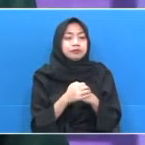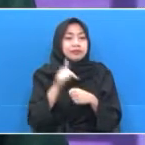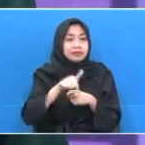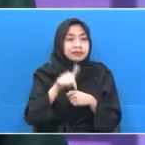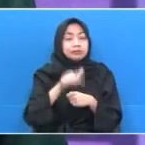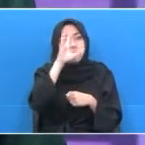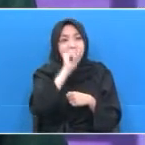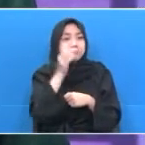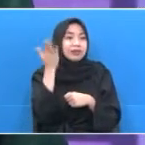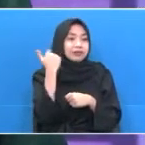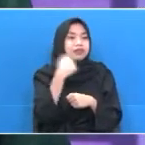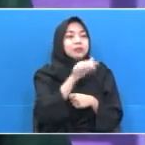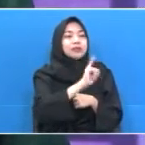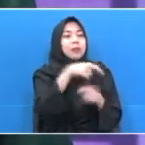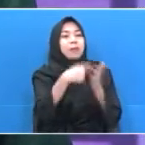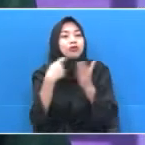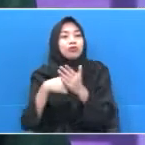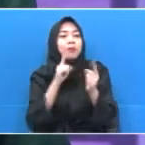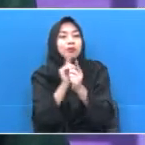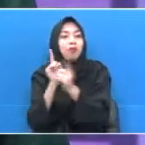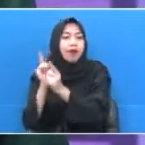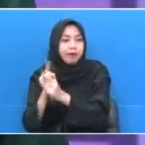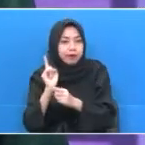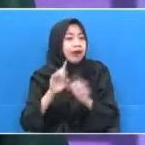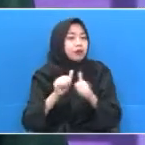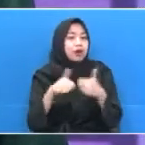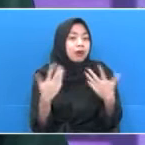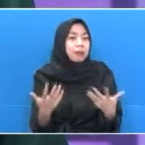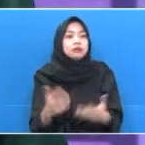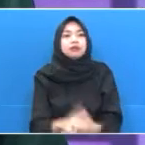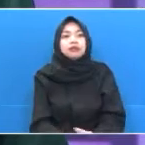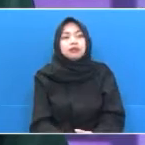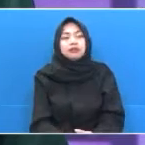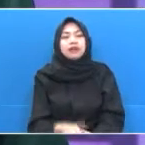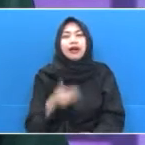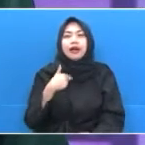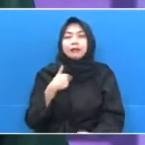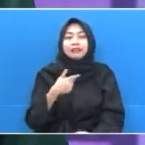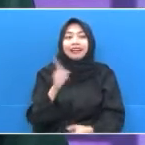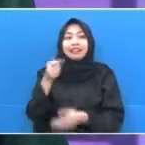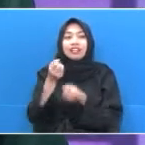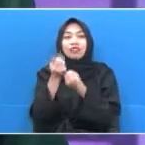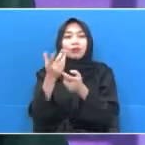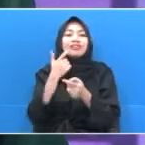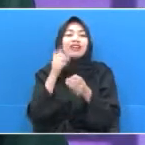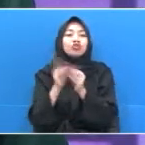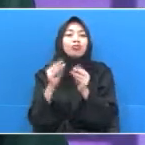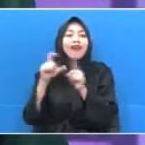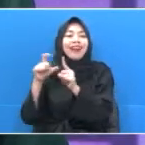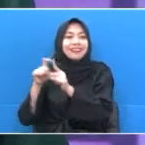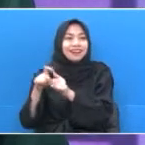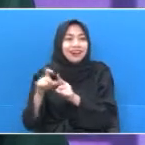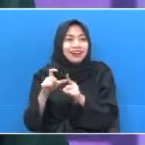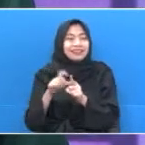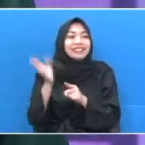apa saja yang dibahas atau sudah ada hasil pertama saya ingin menyampaikan koreksi dulu ya tentang data Ya silakan tadi